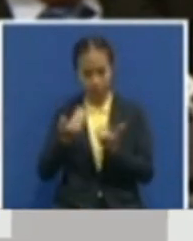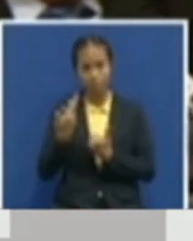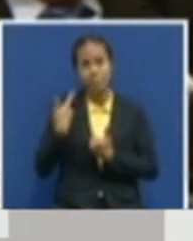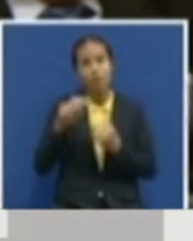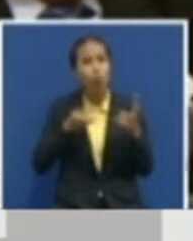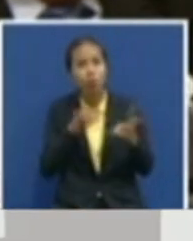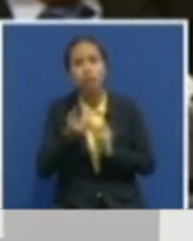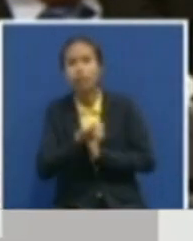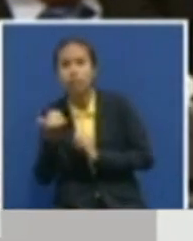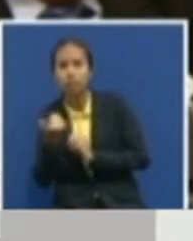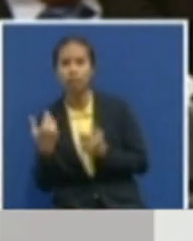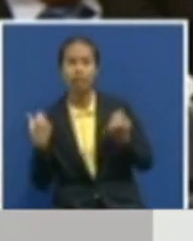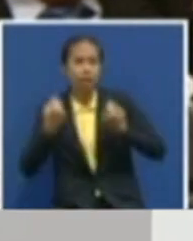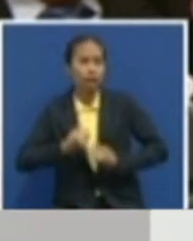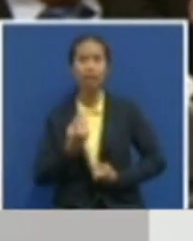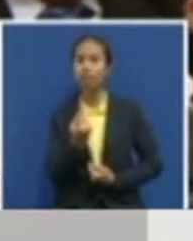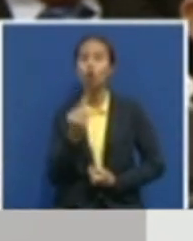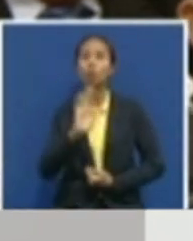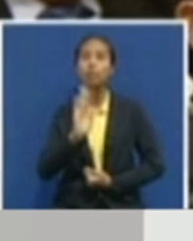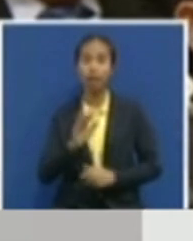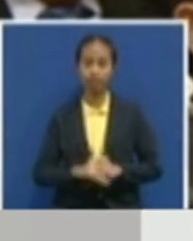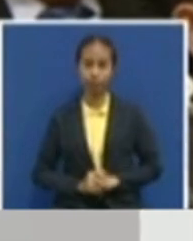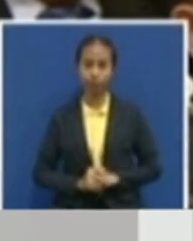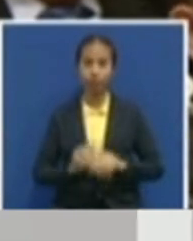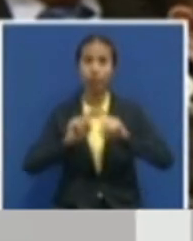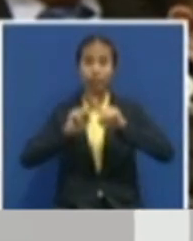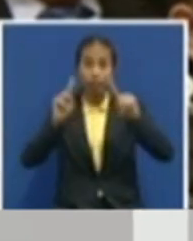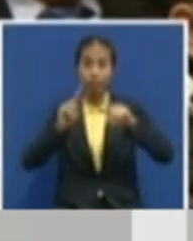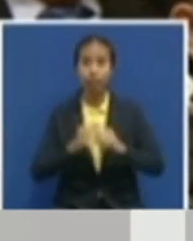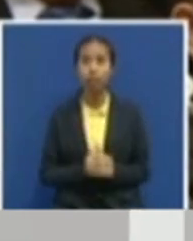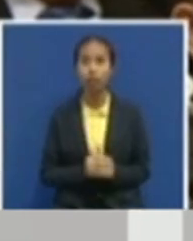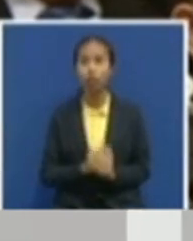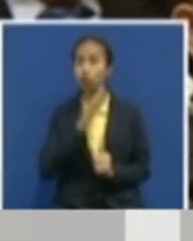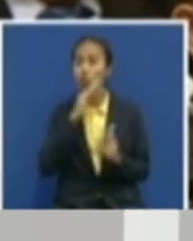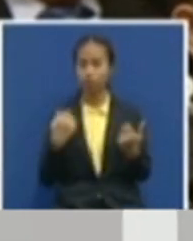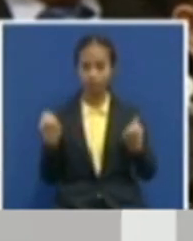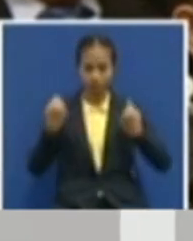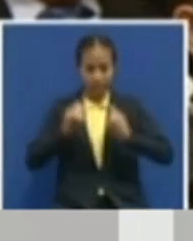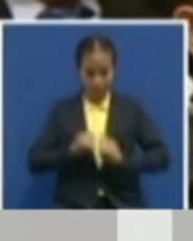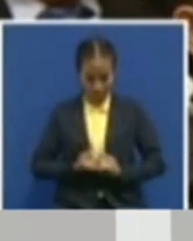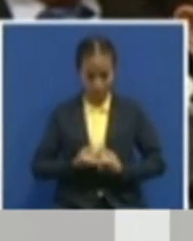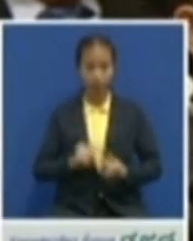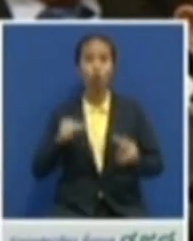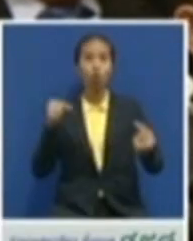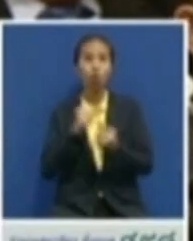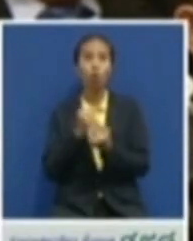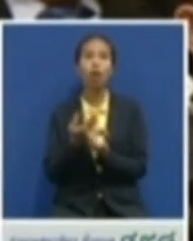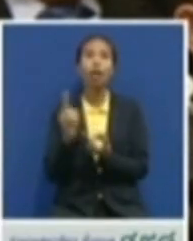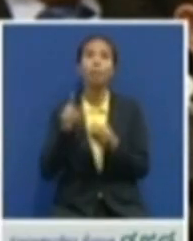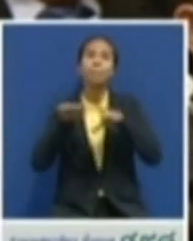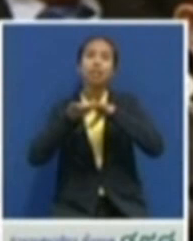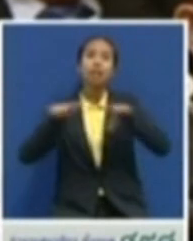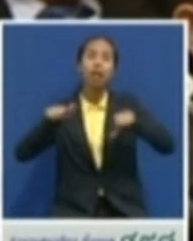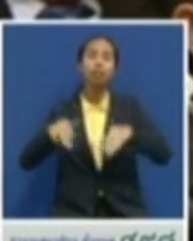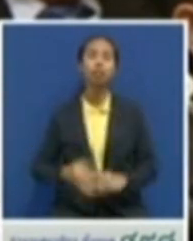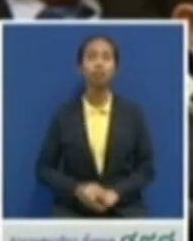ได้มากกว่าการแต่งกายนะครับแล้วเมื่อเราพูดถึงเรื่องของการแต่งกายให้เหมาะสมตามสากลนิยมนั้น